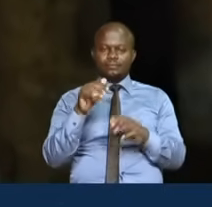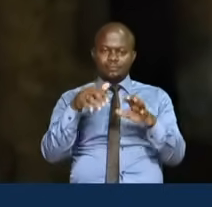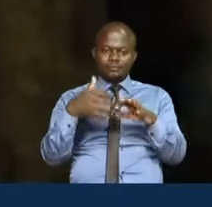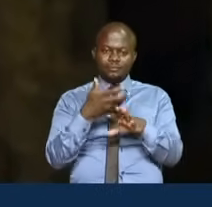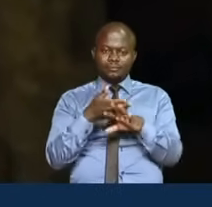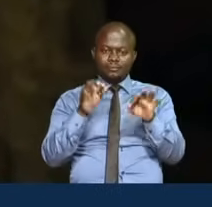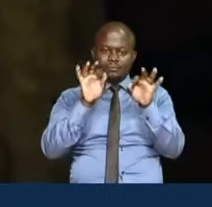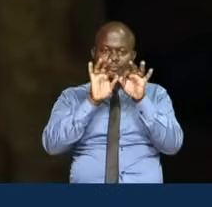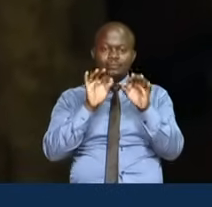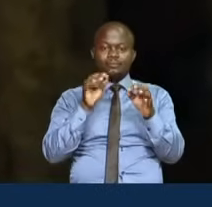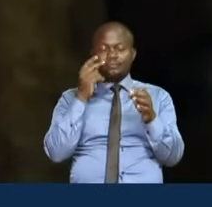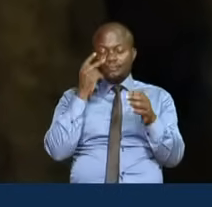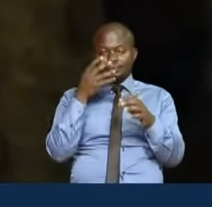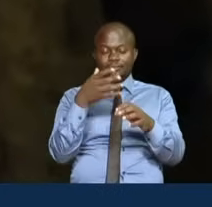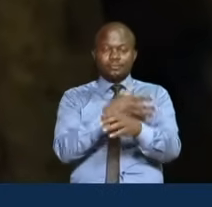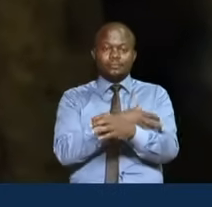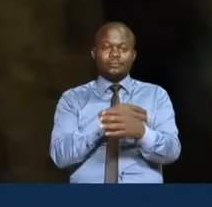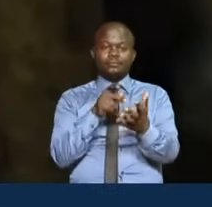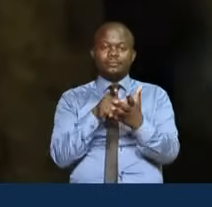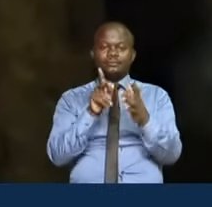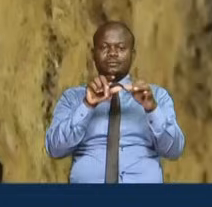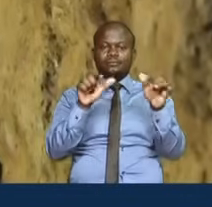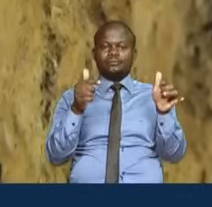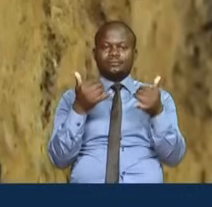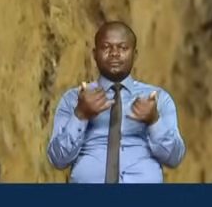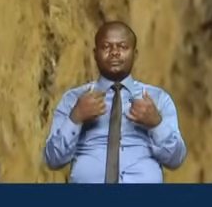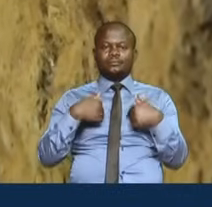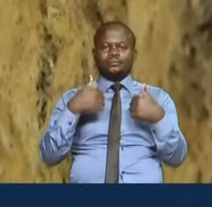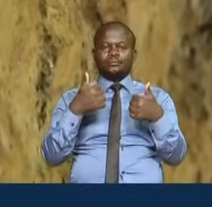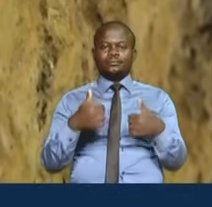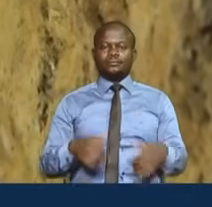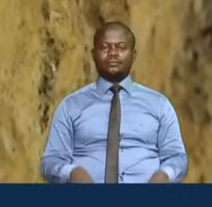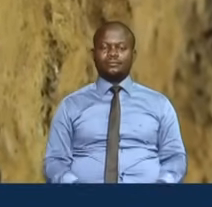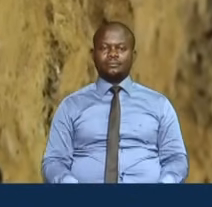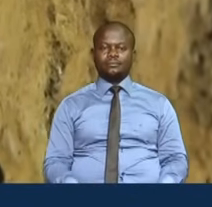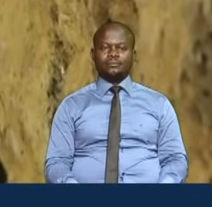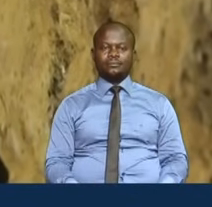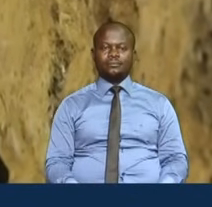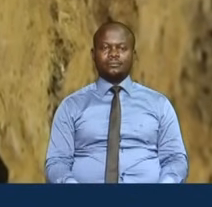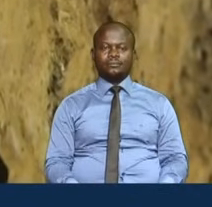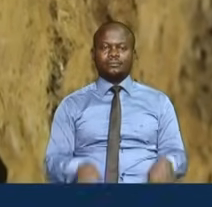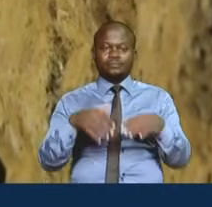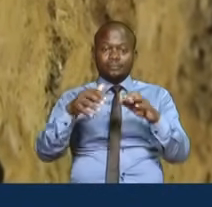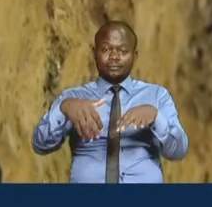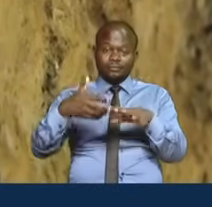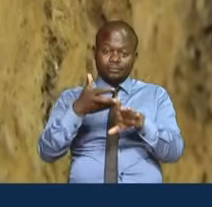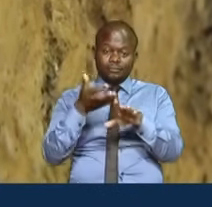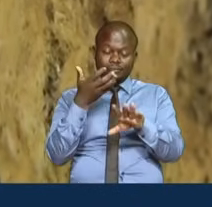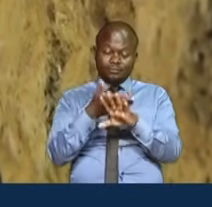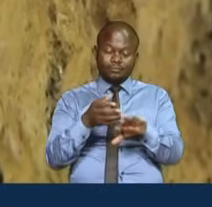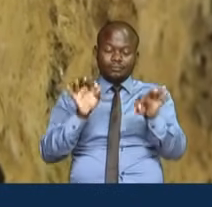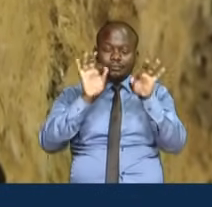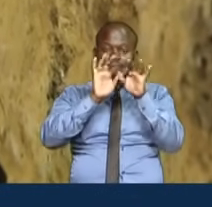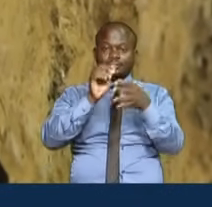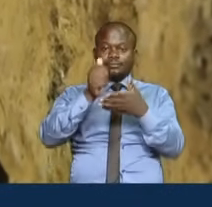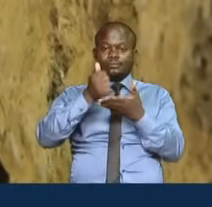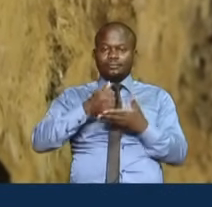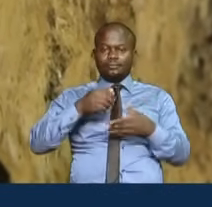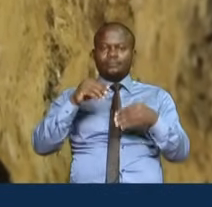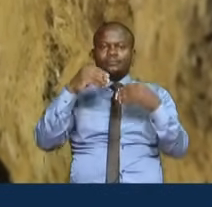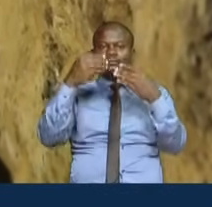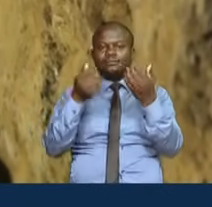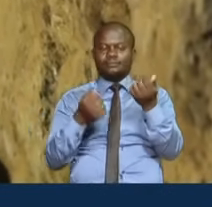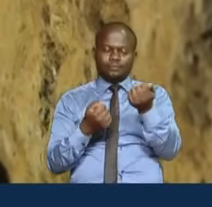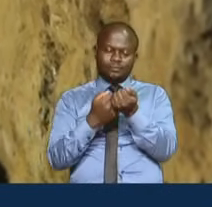ubushobozi ngura ikibanza ndubaka ubu ndatuye ubucukuzi bwadufashije gutanga